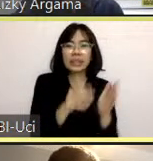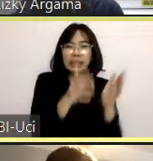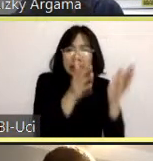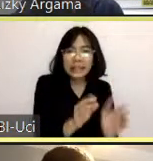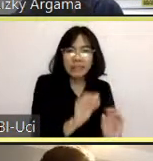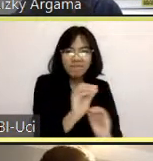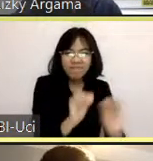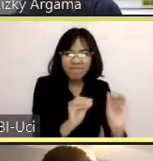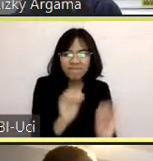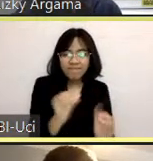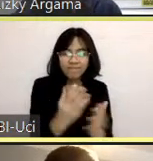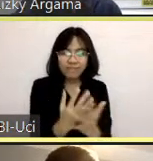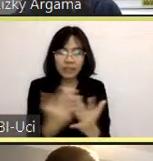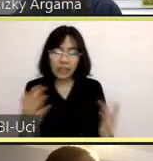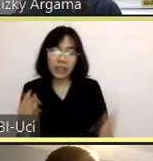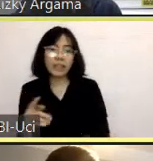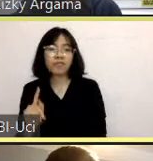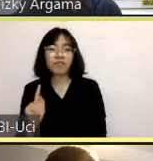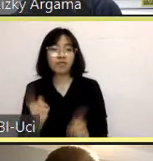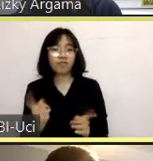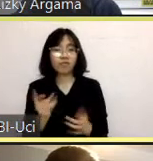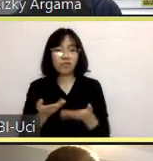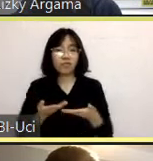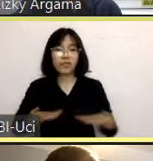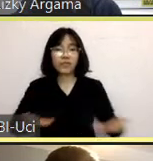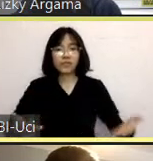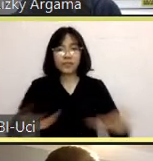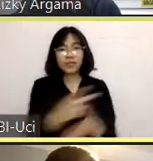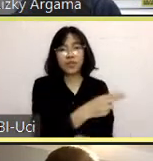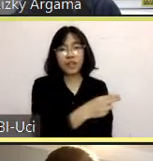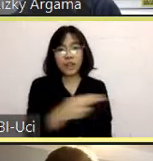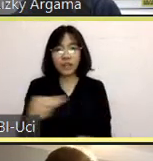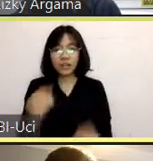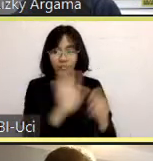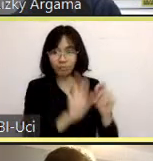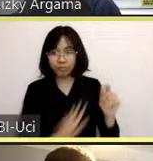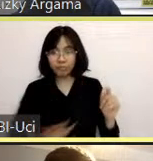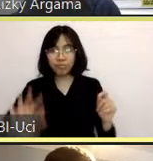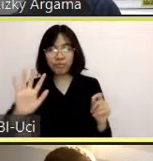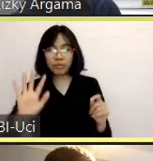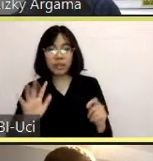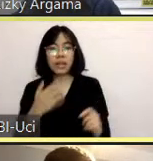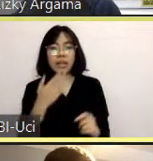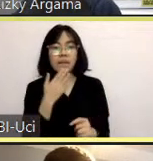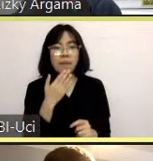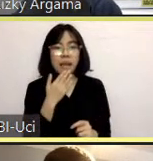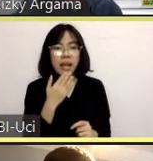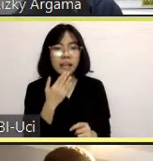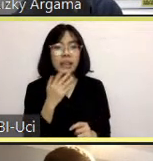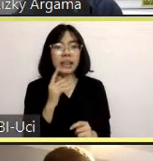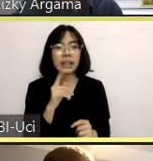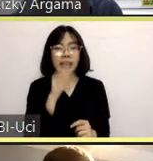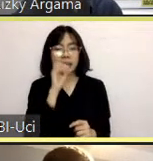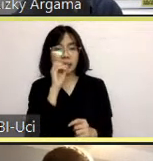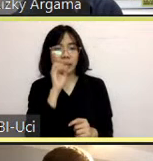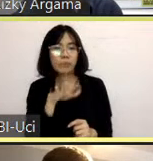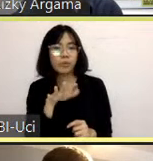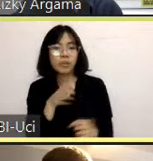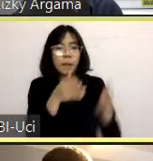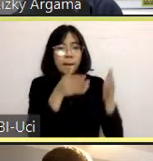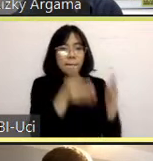Di kita, di Indonesia, pembahasan tentang sektor ini atau yang dikenal sebagai sektor ketiga atau third sector